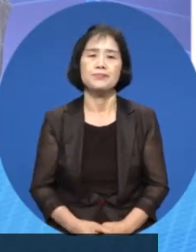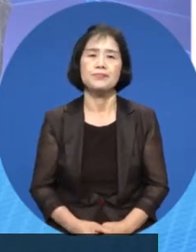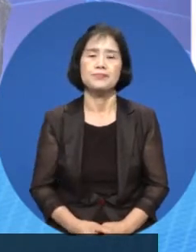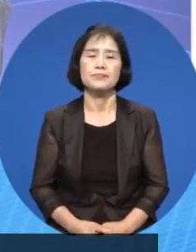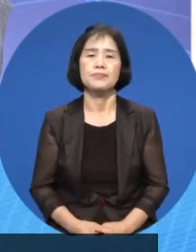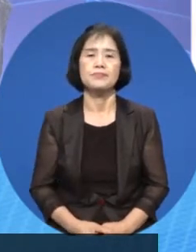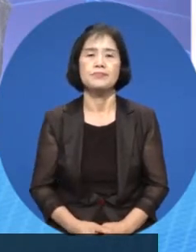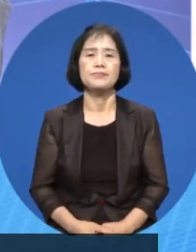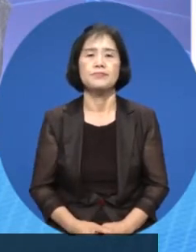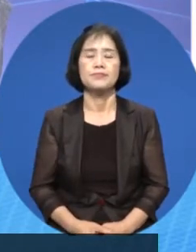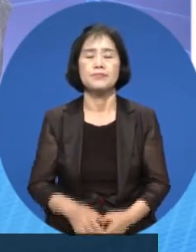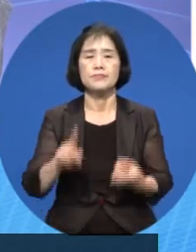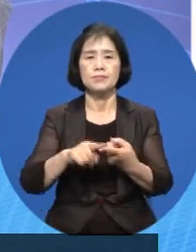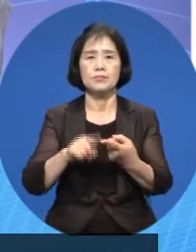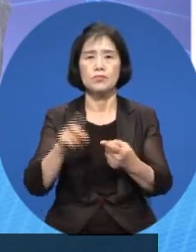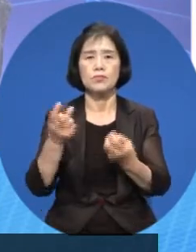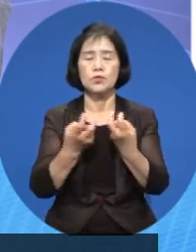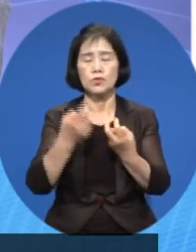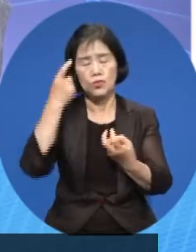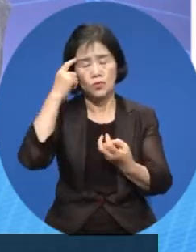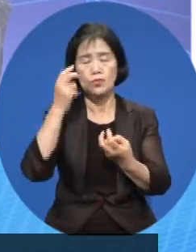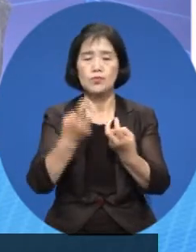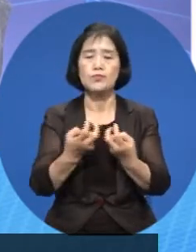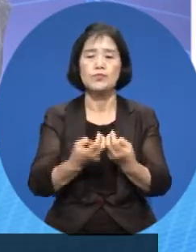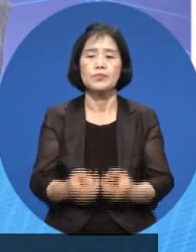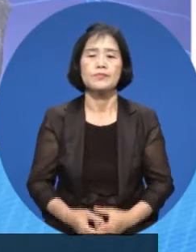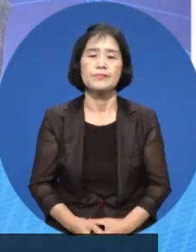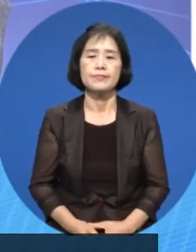있을 텐데 이 부분은 저희가 어떻게 생각을 해야 될까요